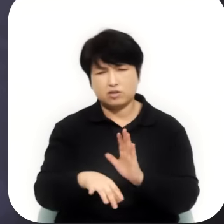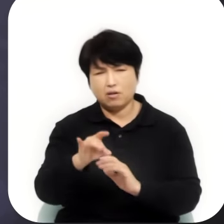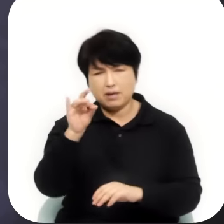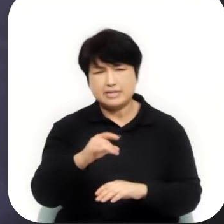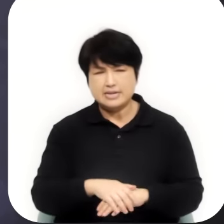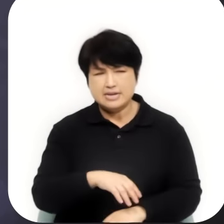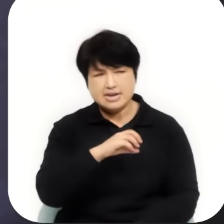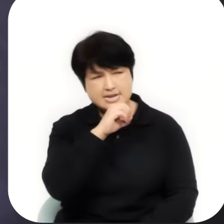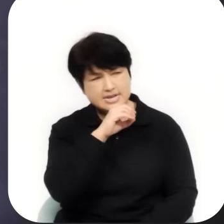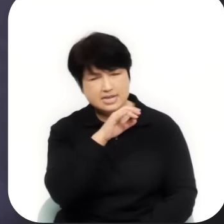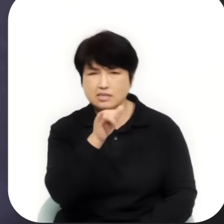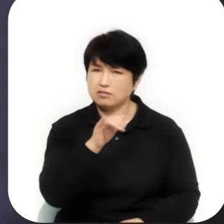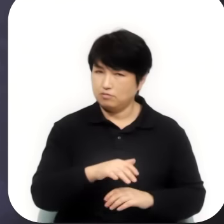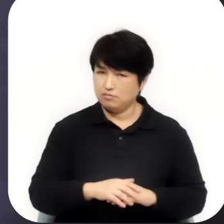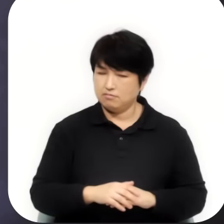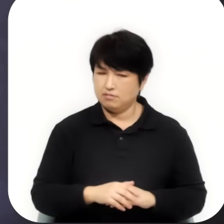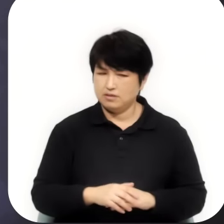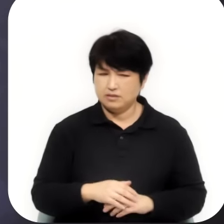생깁니다. 반발이.